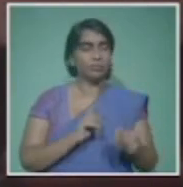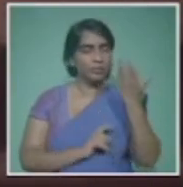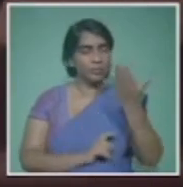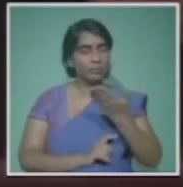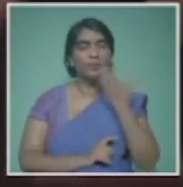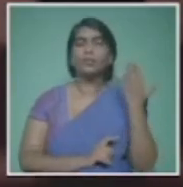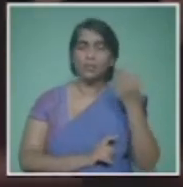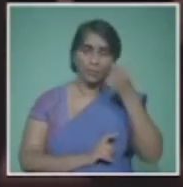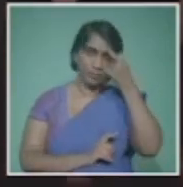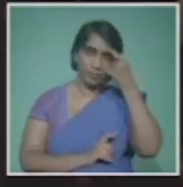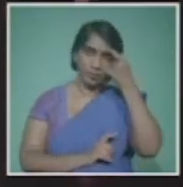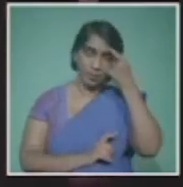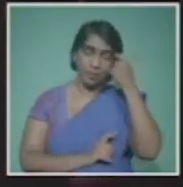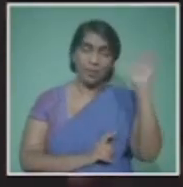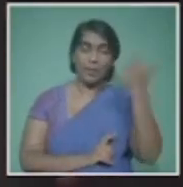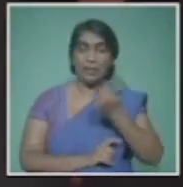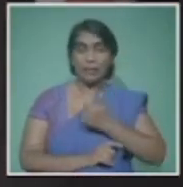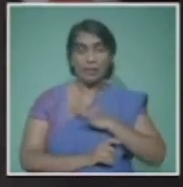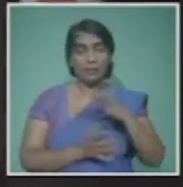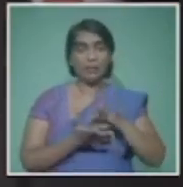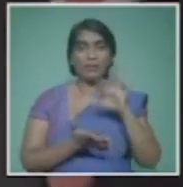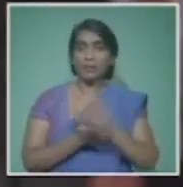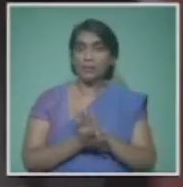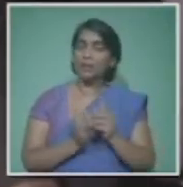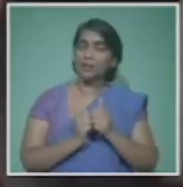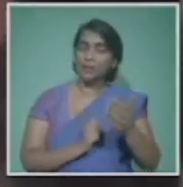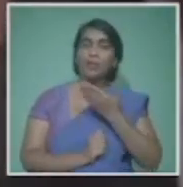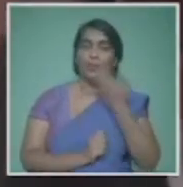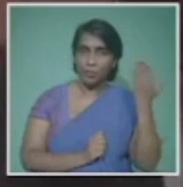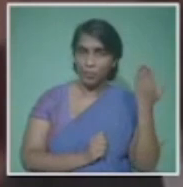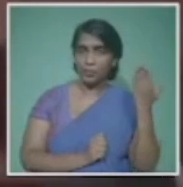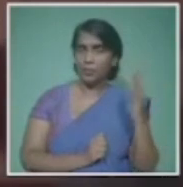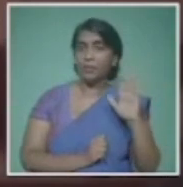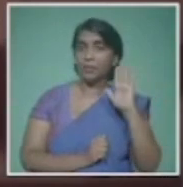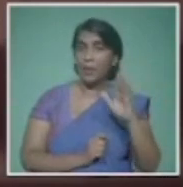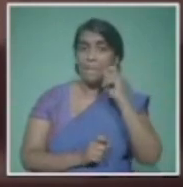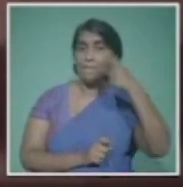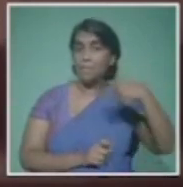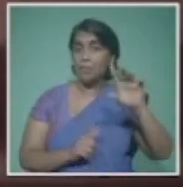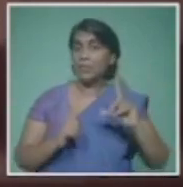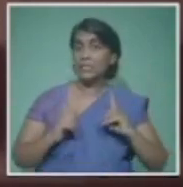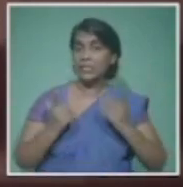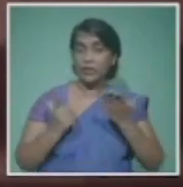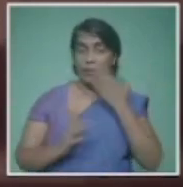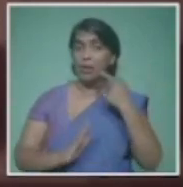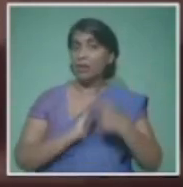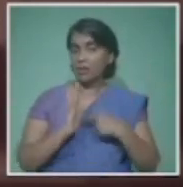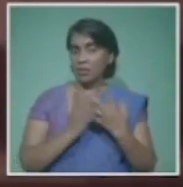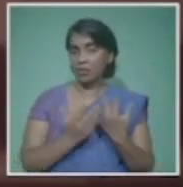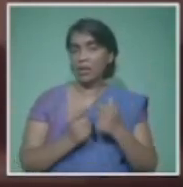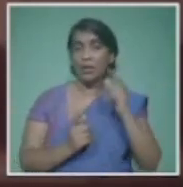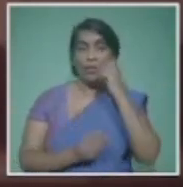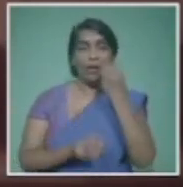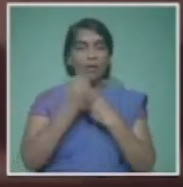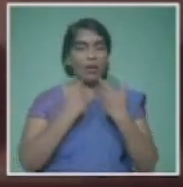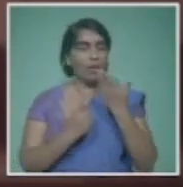puluang. Jangan apian aku tiernya ganna lagi, ya lah hema ganna puluang. Tapi jantah orang jiwa tenne puluang ratak tien none, jantah orang